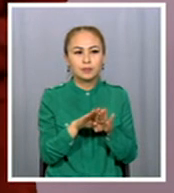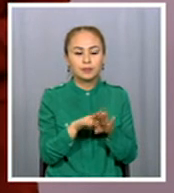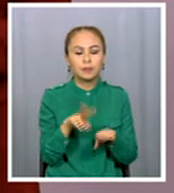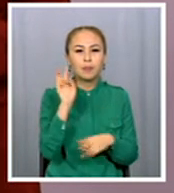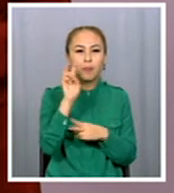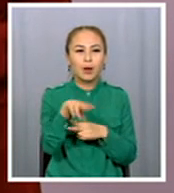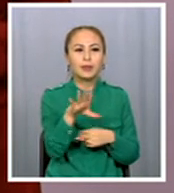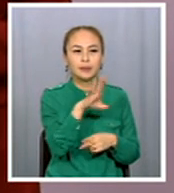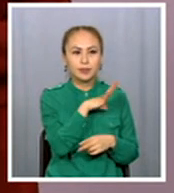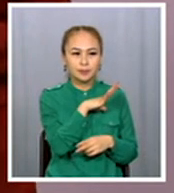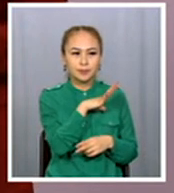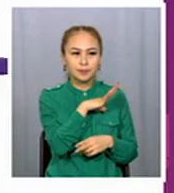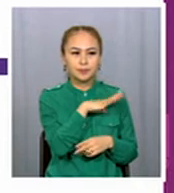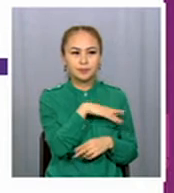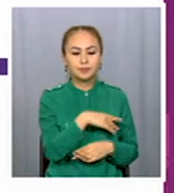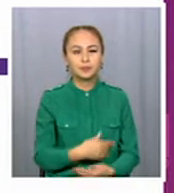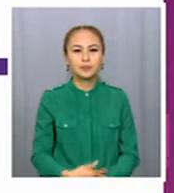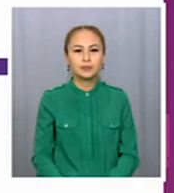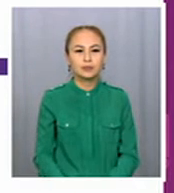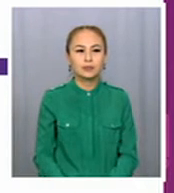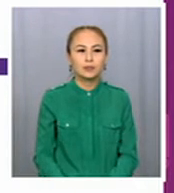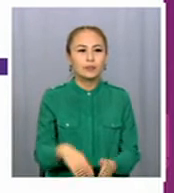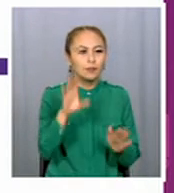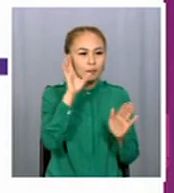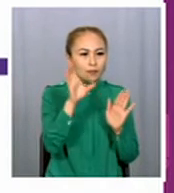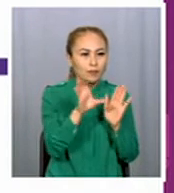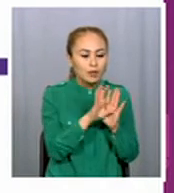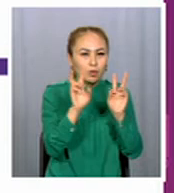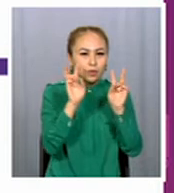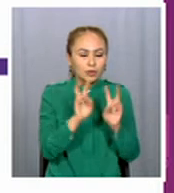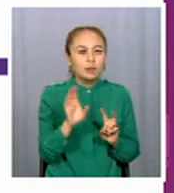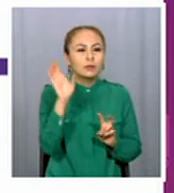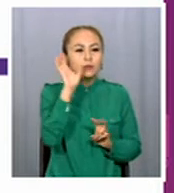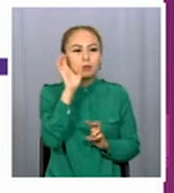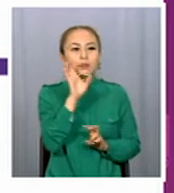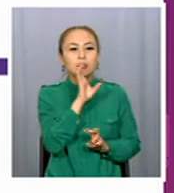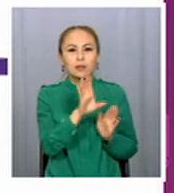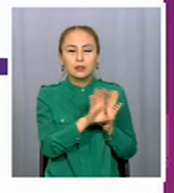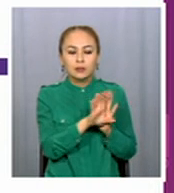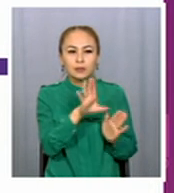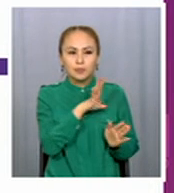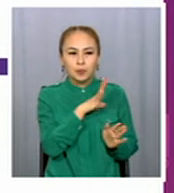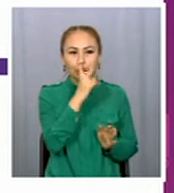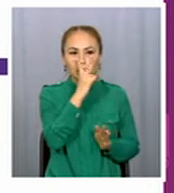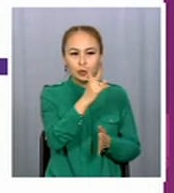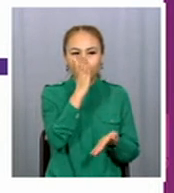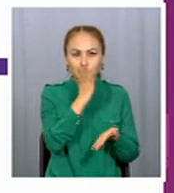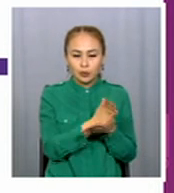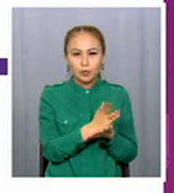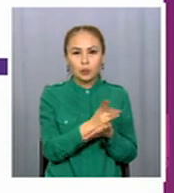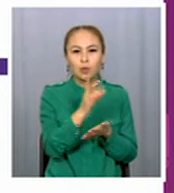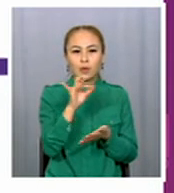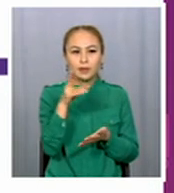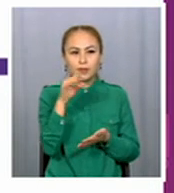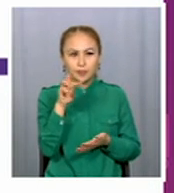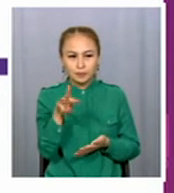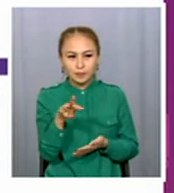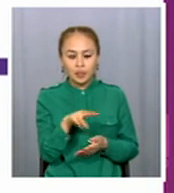Барып едім, бардым. Тыңдап отырмын, тыңдадым. Көріп тұрмын,